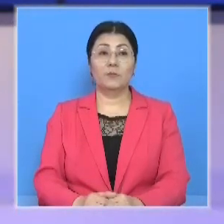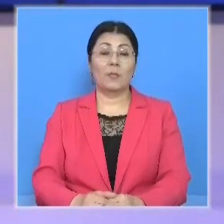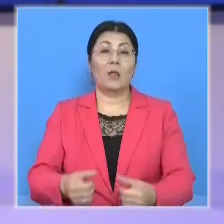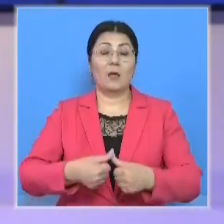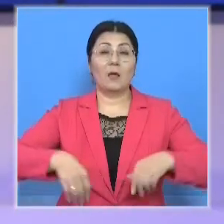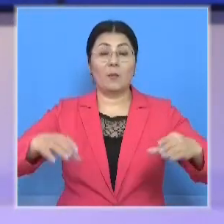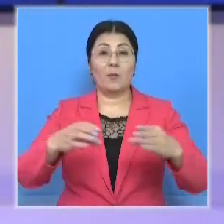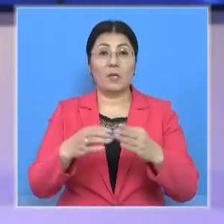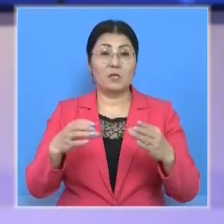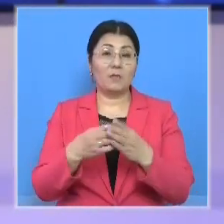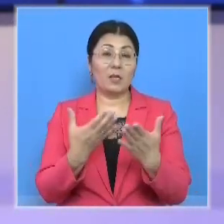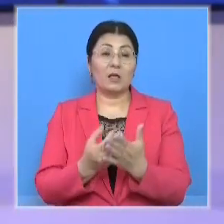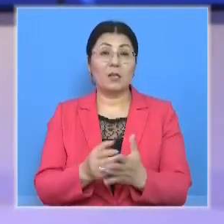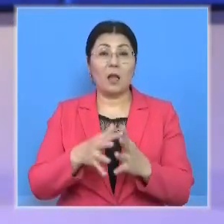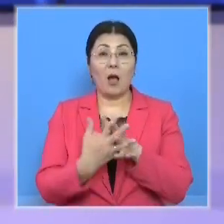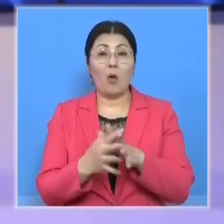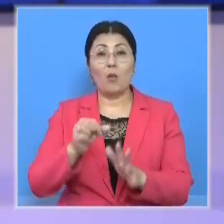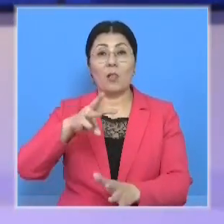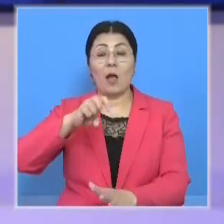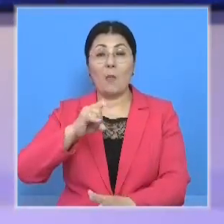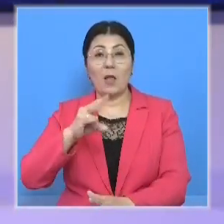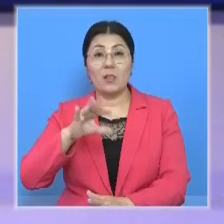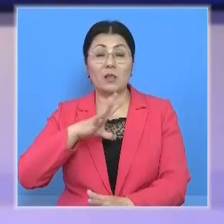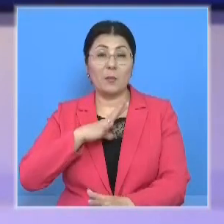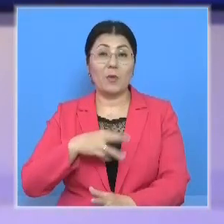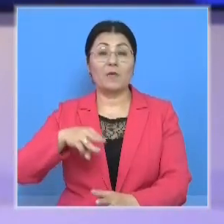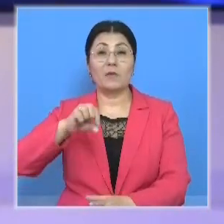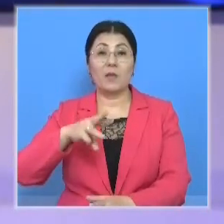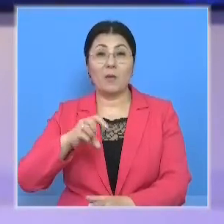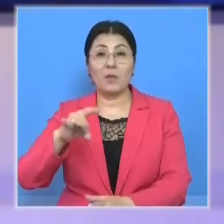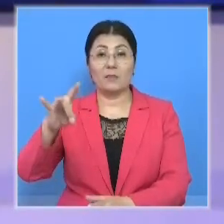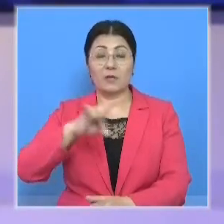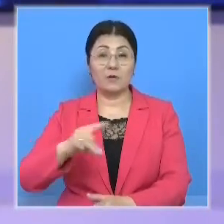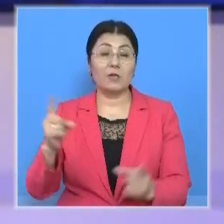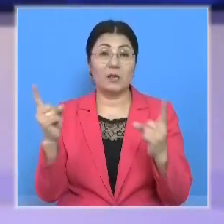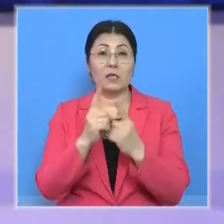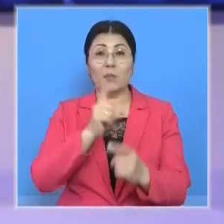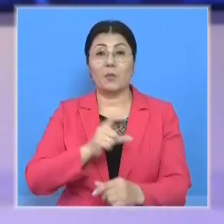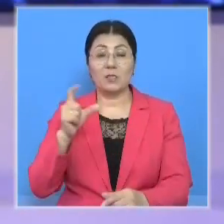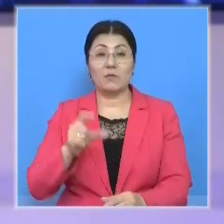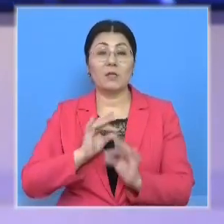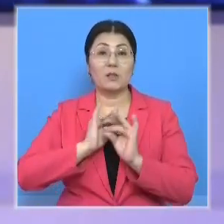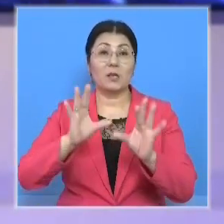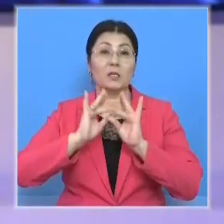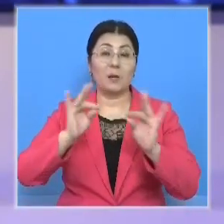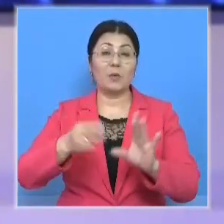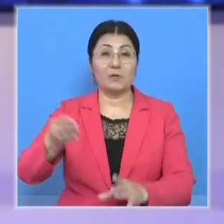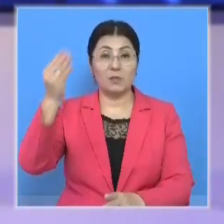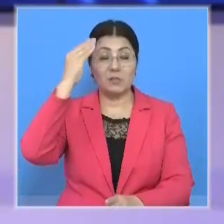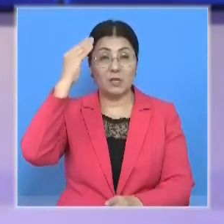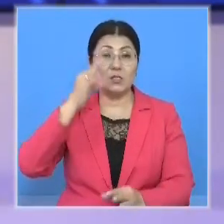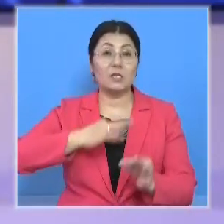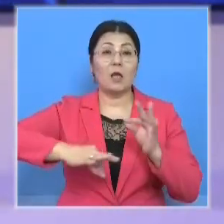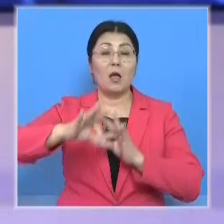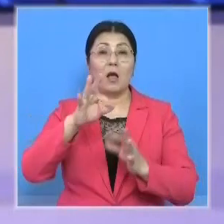Экспедиция «Аул-Аманаты» «Бабалар Аманаты» посетила Темирский район. Ее участники встретились с населением и объяснили темирцам значение